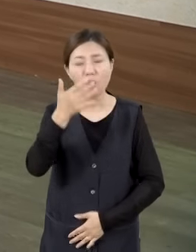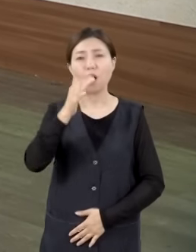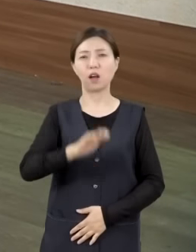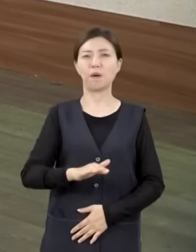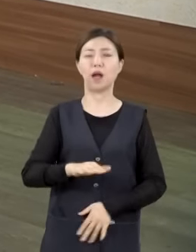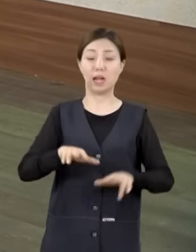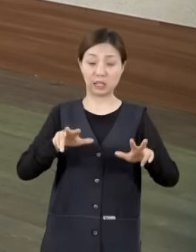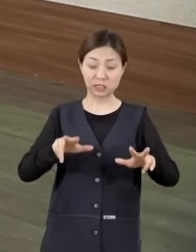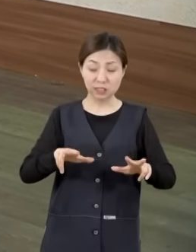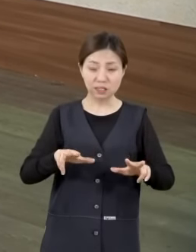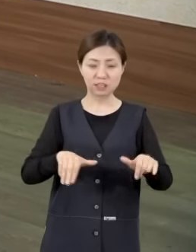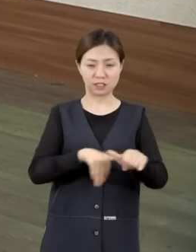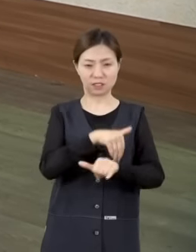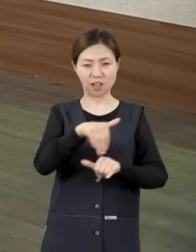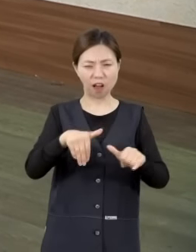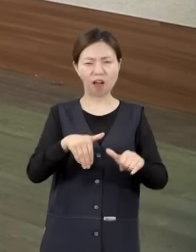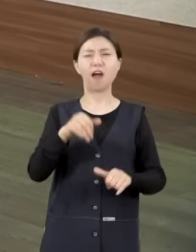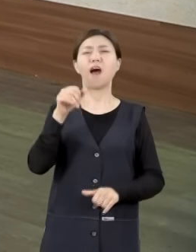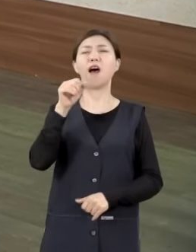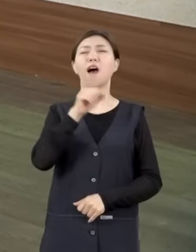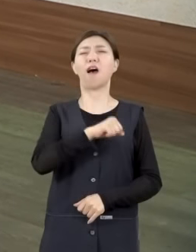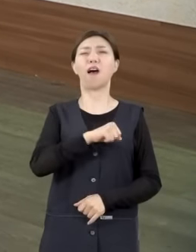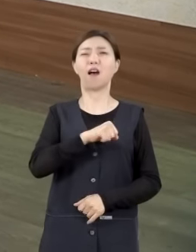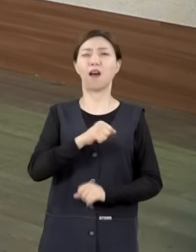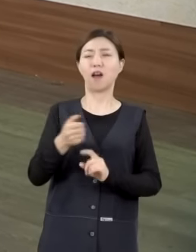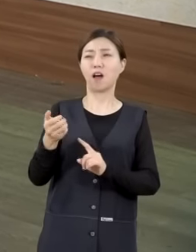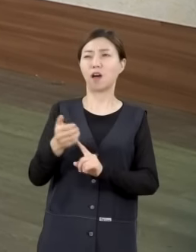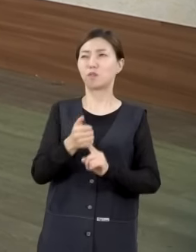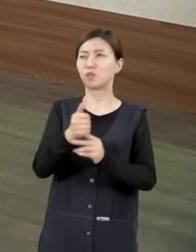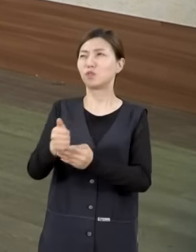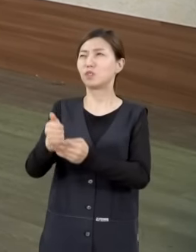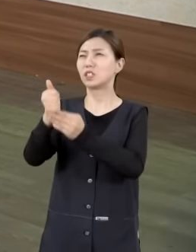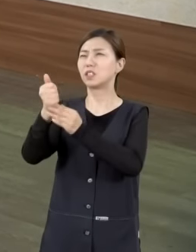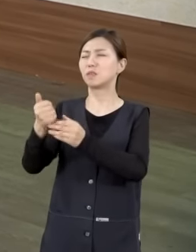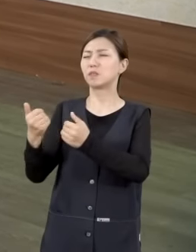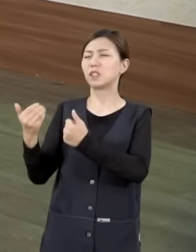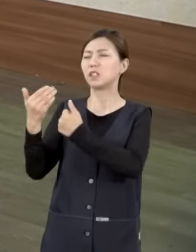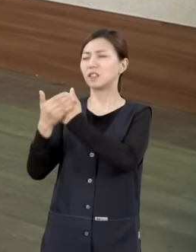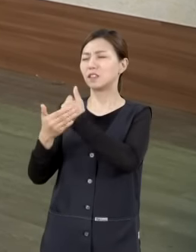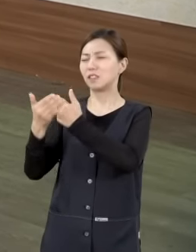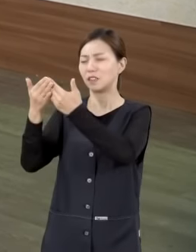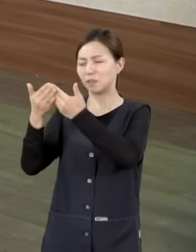그때 상황마다 아 이건 부처님께서